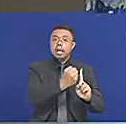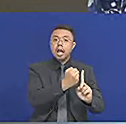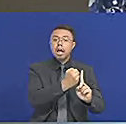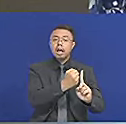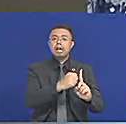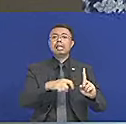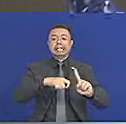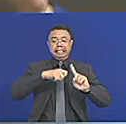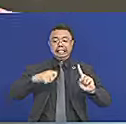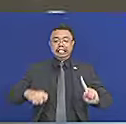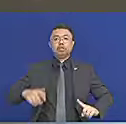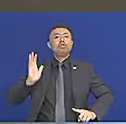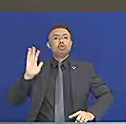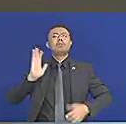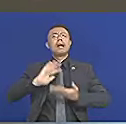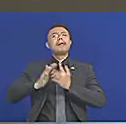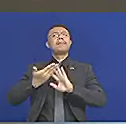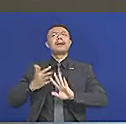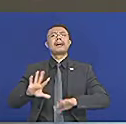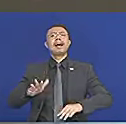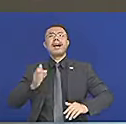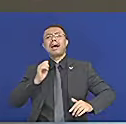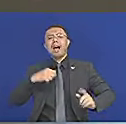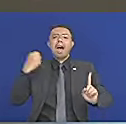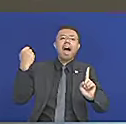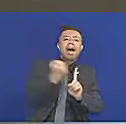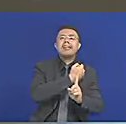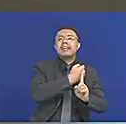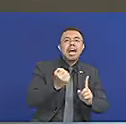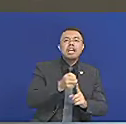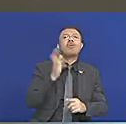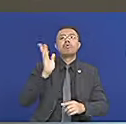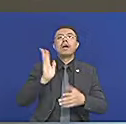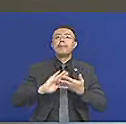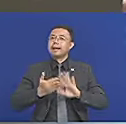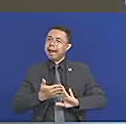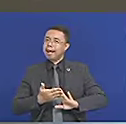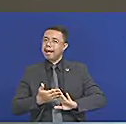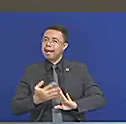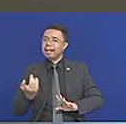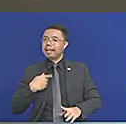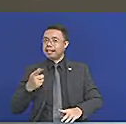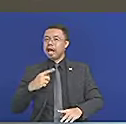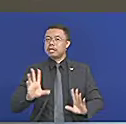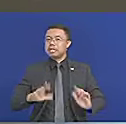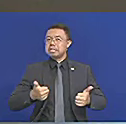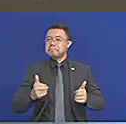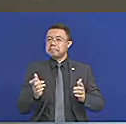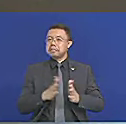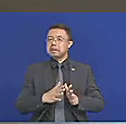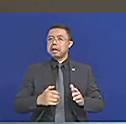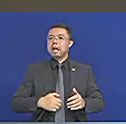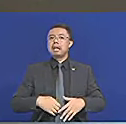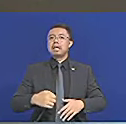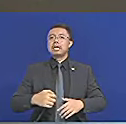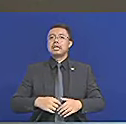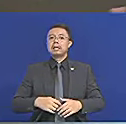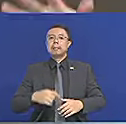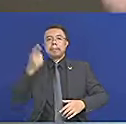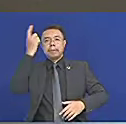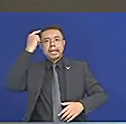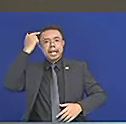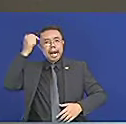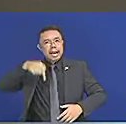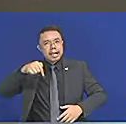Kristus telah mengalami aniaya. Jadi persenjatai dirimu dengan pikiran ini. Artinya